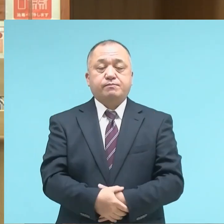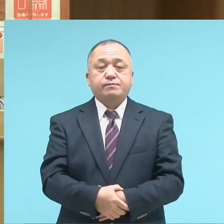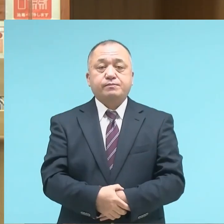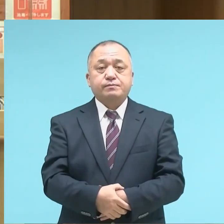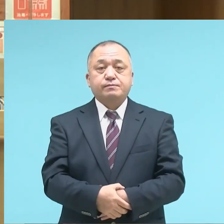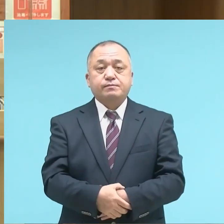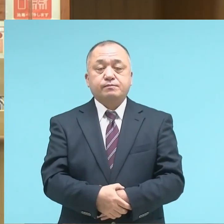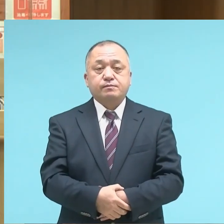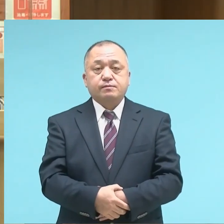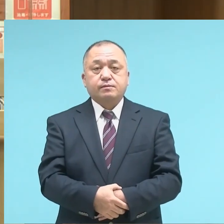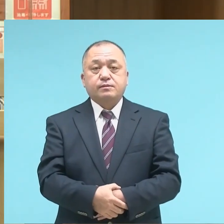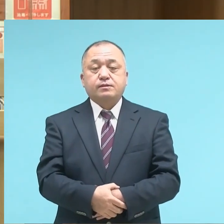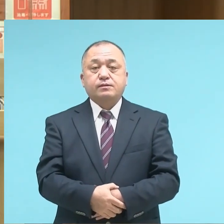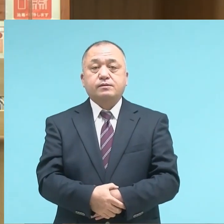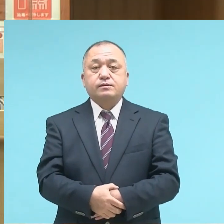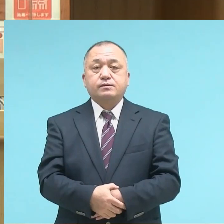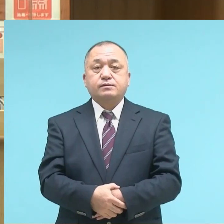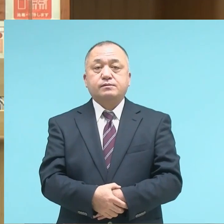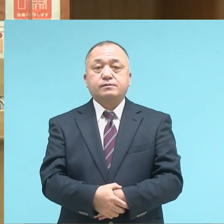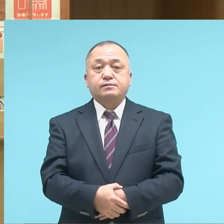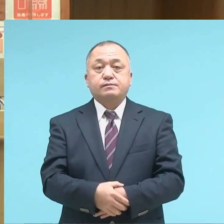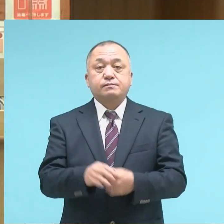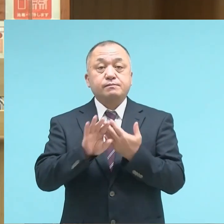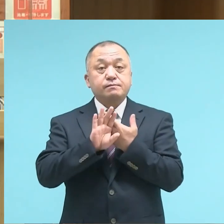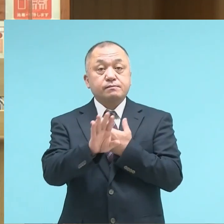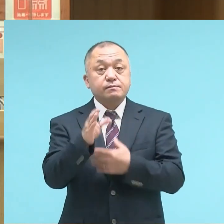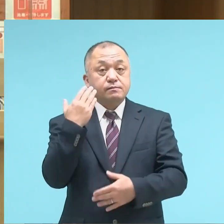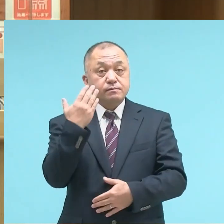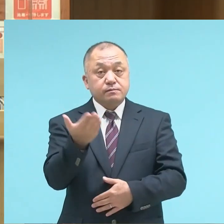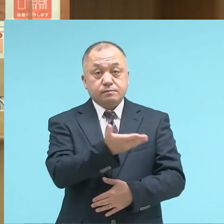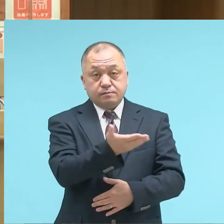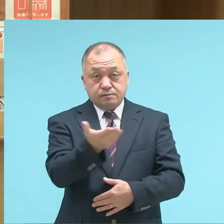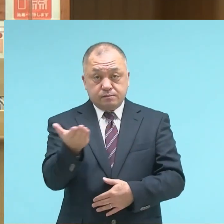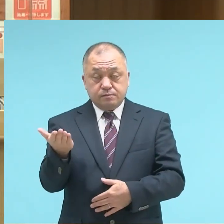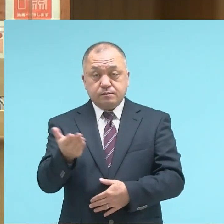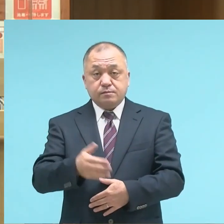ます。 他にご質問ございますでしょうか。